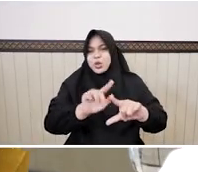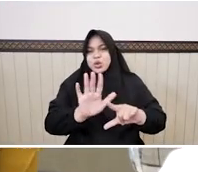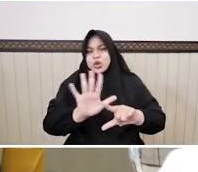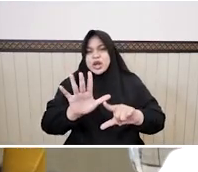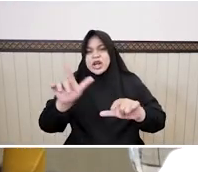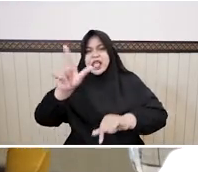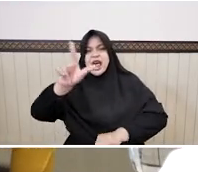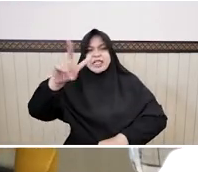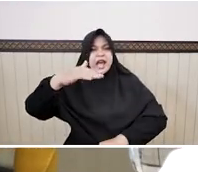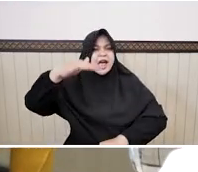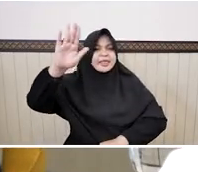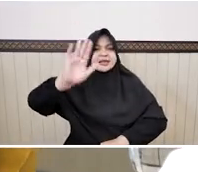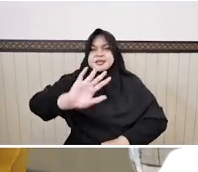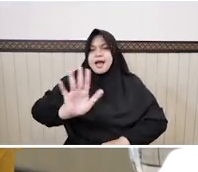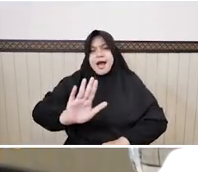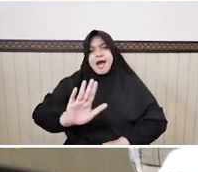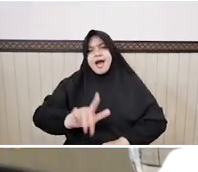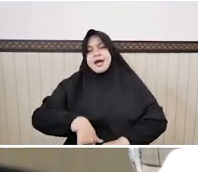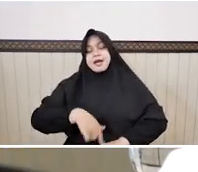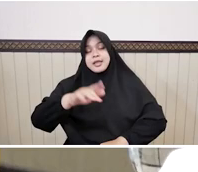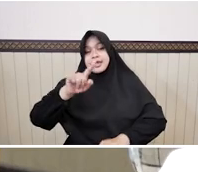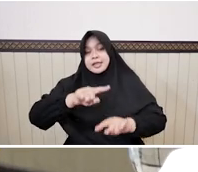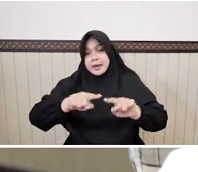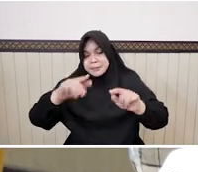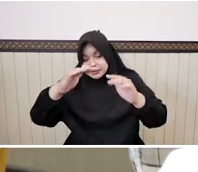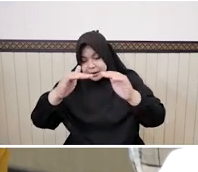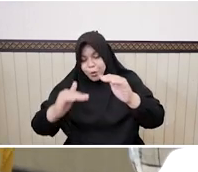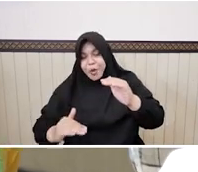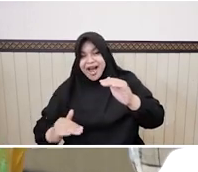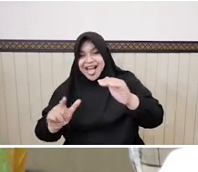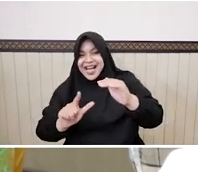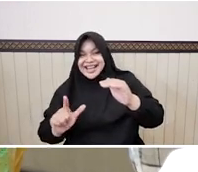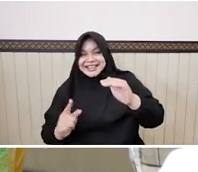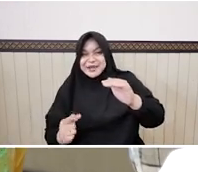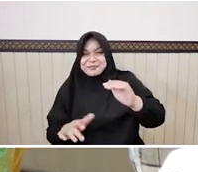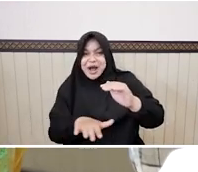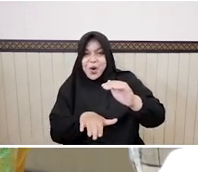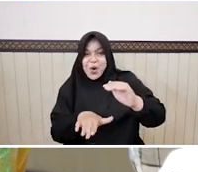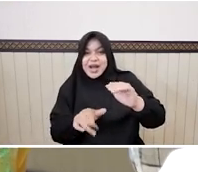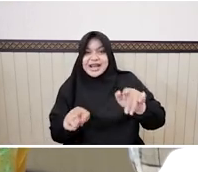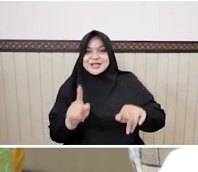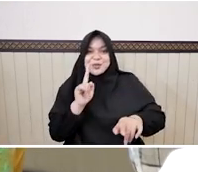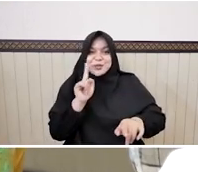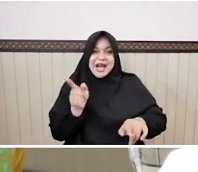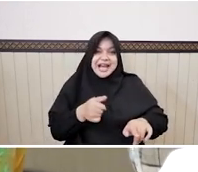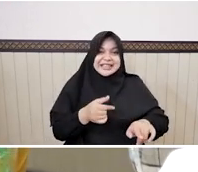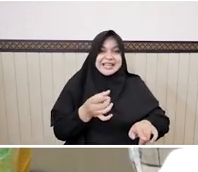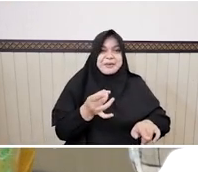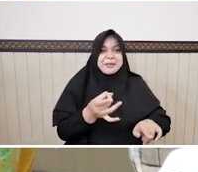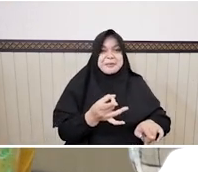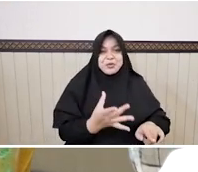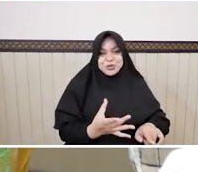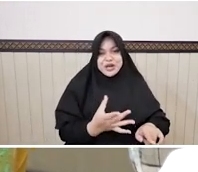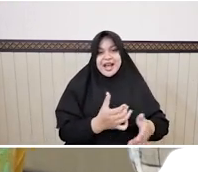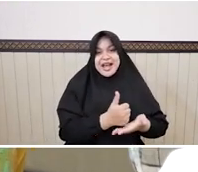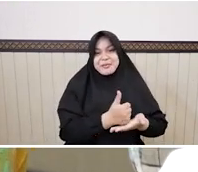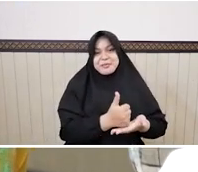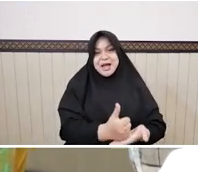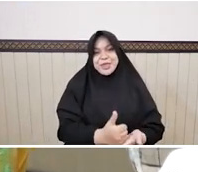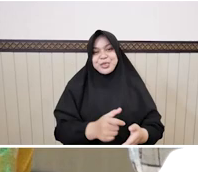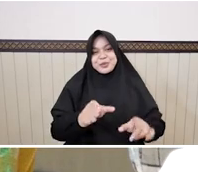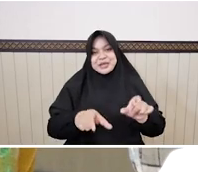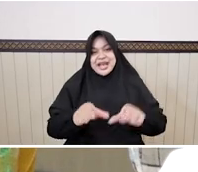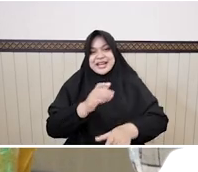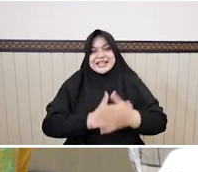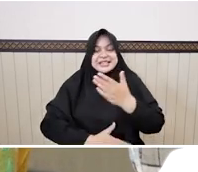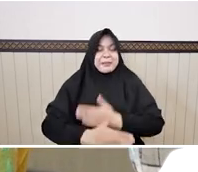berada di lantai atas jadi di bawah untuk bisa mempermudah bagi saudara-saudara kami penyandang